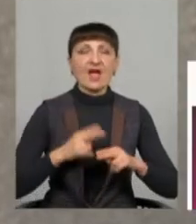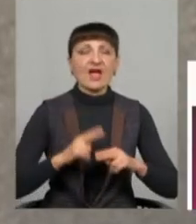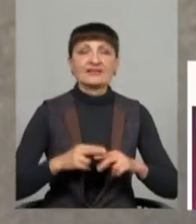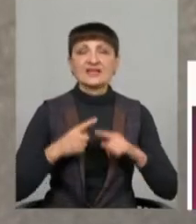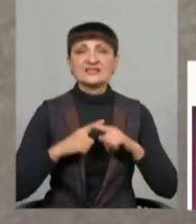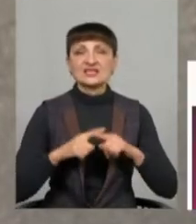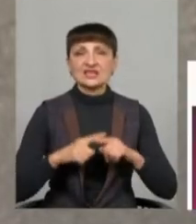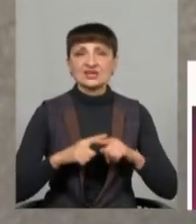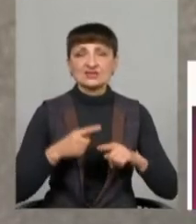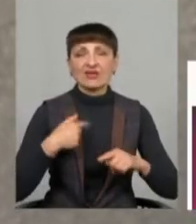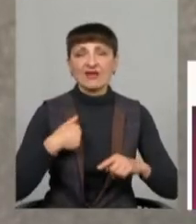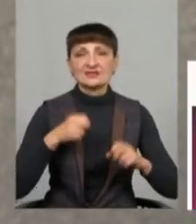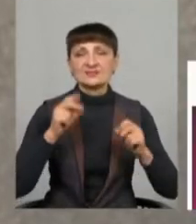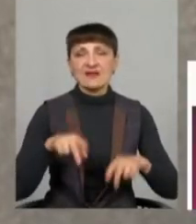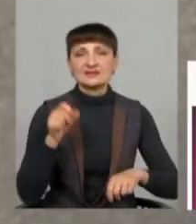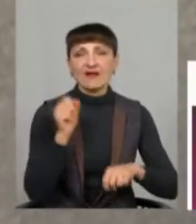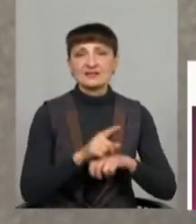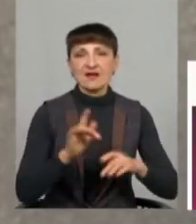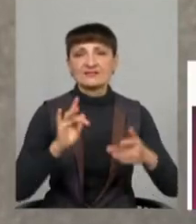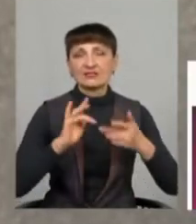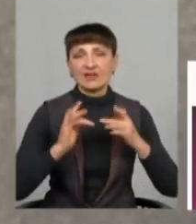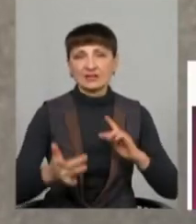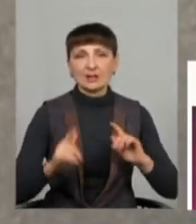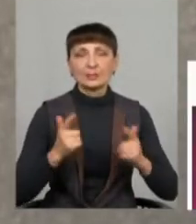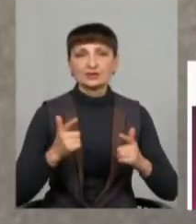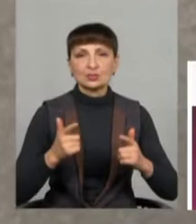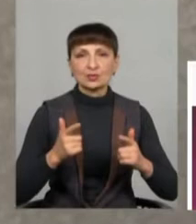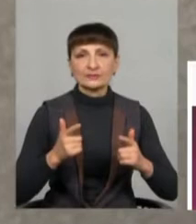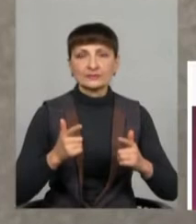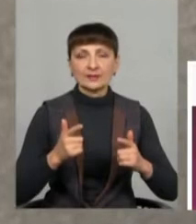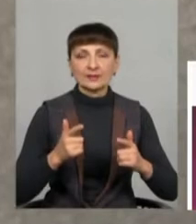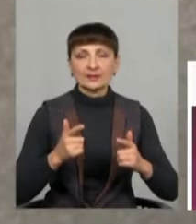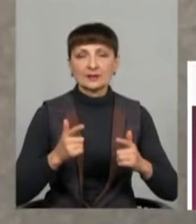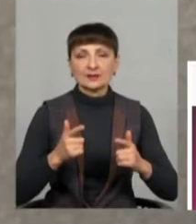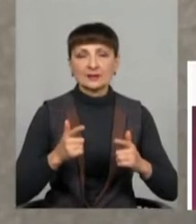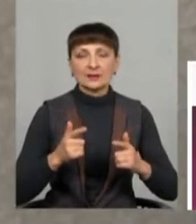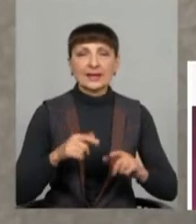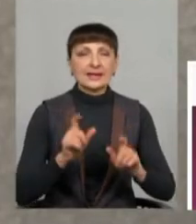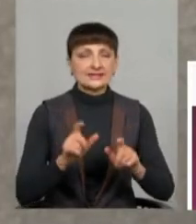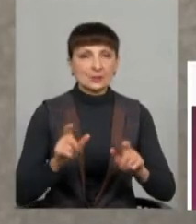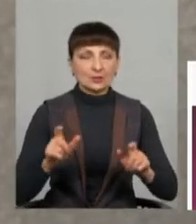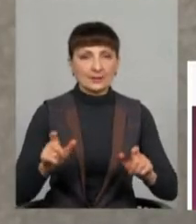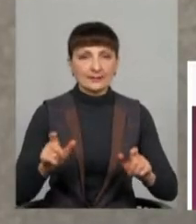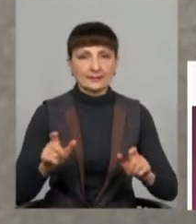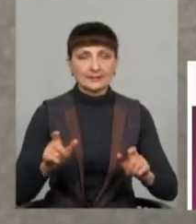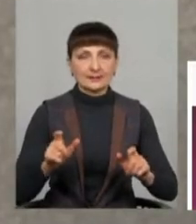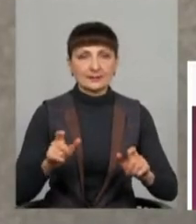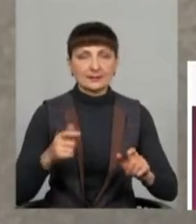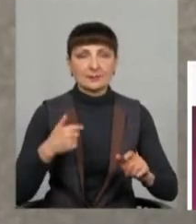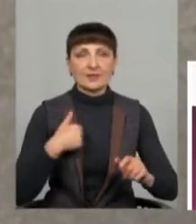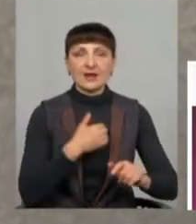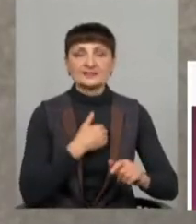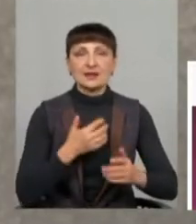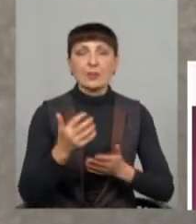я заказал в интернете. Заказал я ее, потому что агенты с клиентами хотели получить